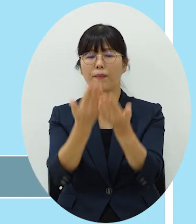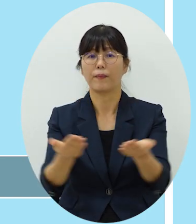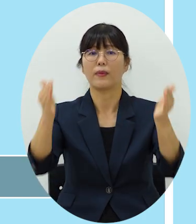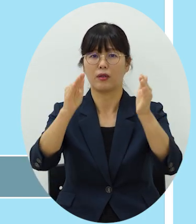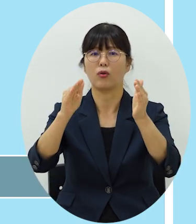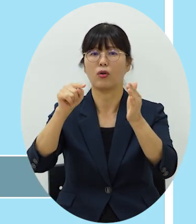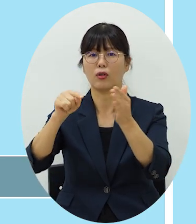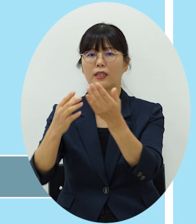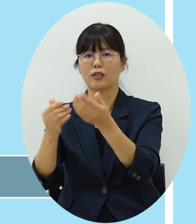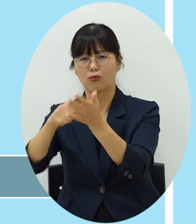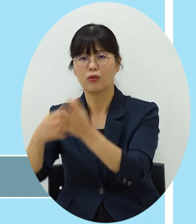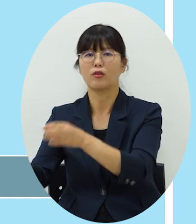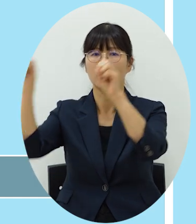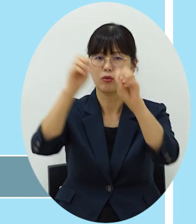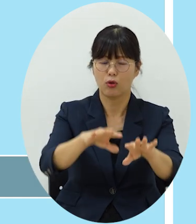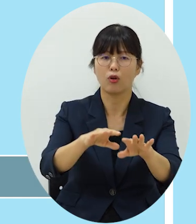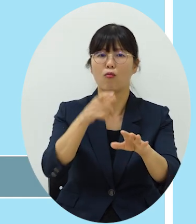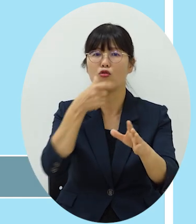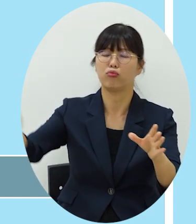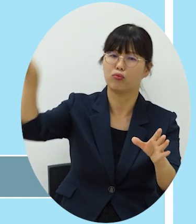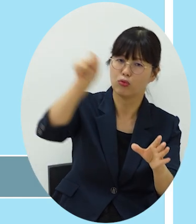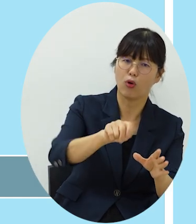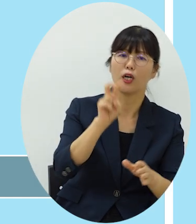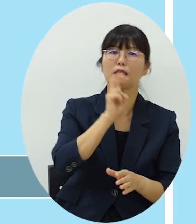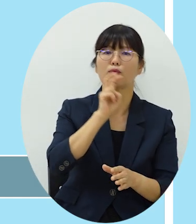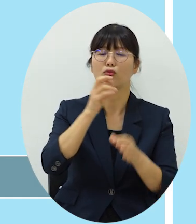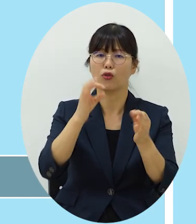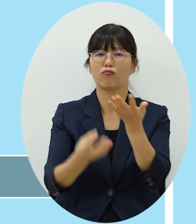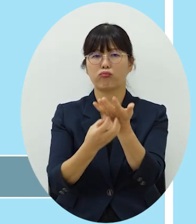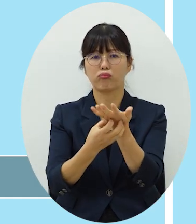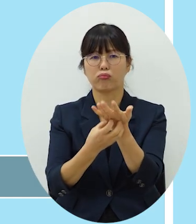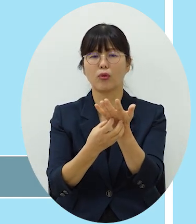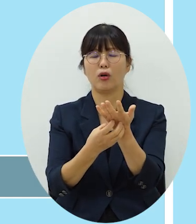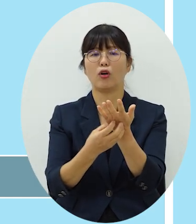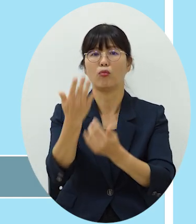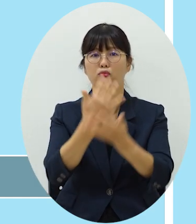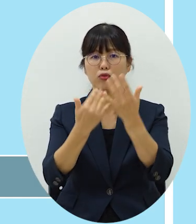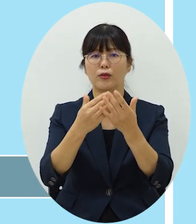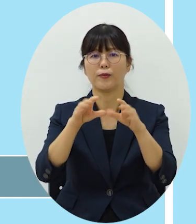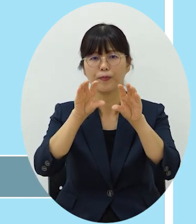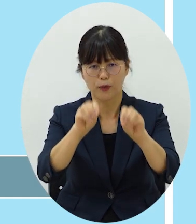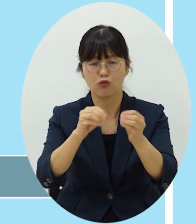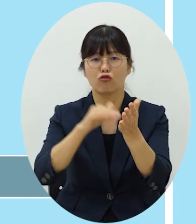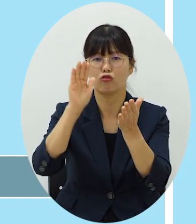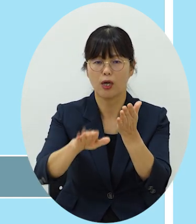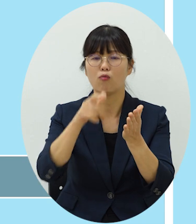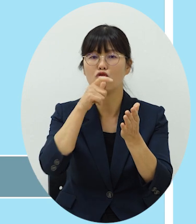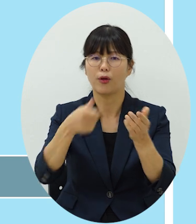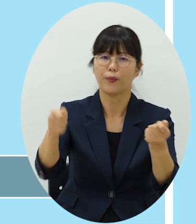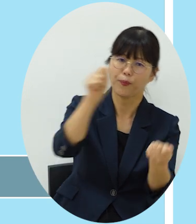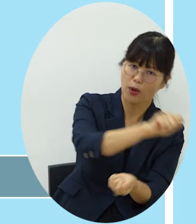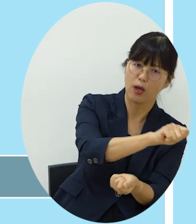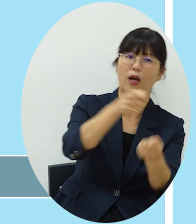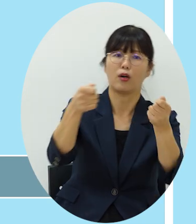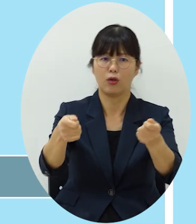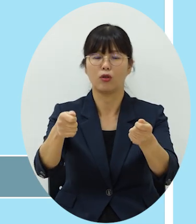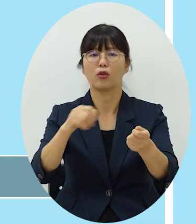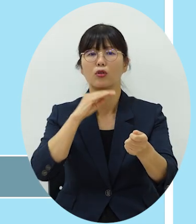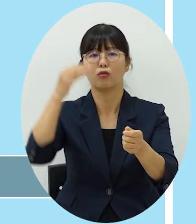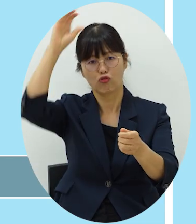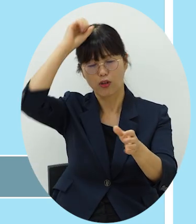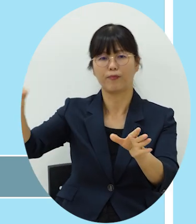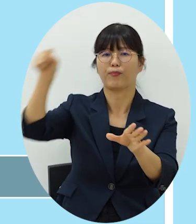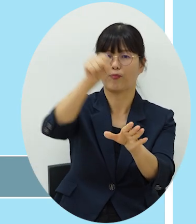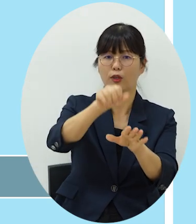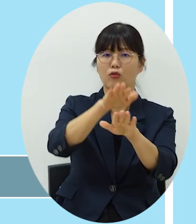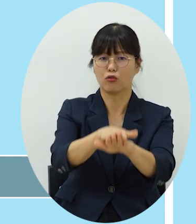소독할 세트류를 물에 잠기도록 물을 부은 후 20분간 끓여줍니다. 불을 끈 후에는 물을 모두 버리고 뚜껑을 덮어